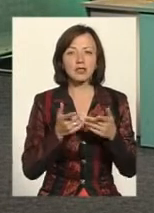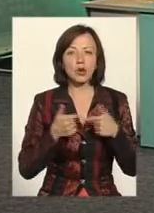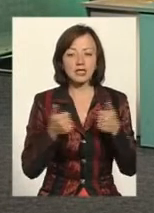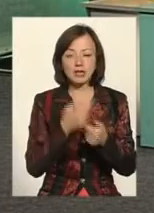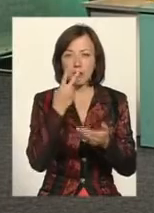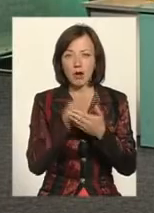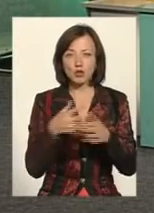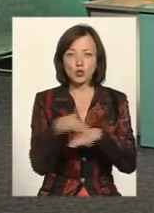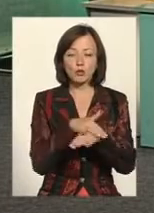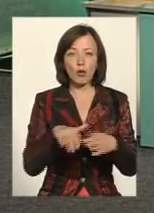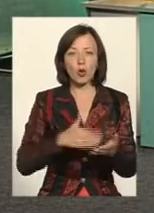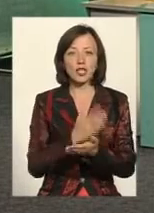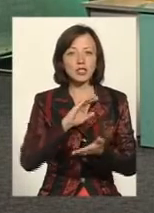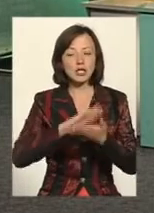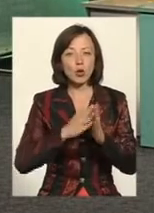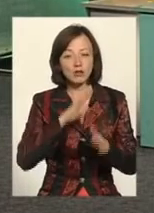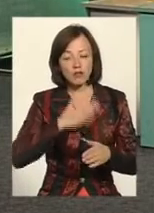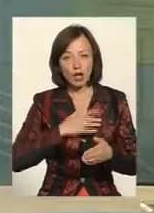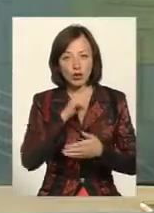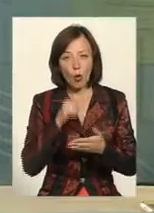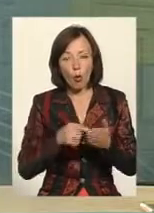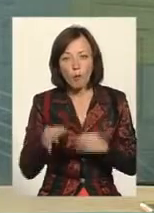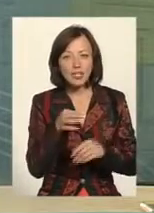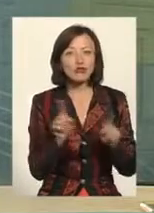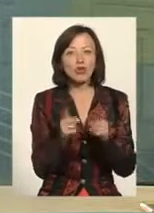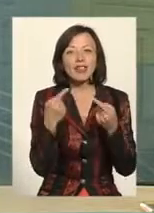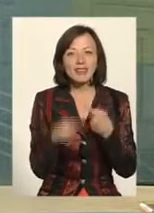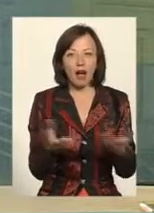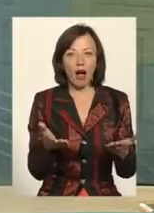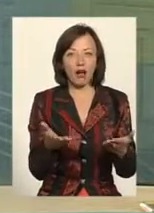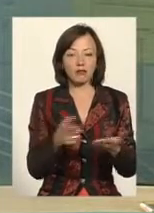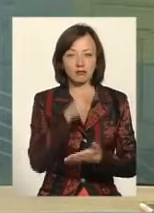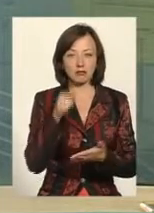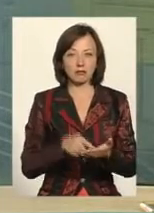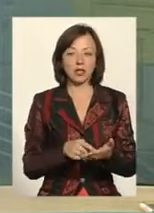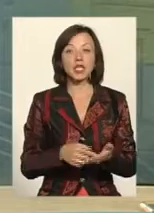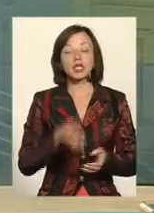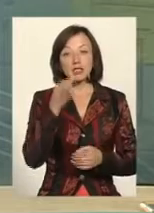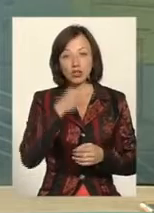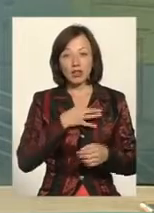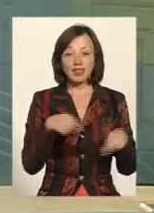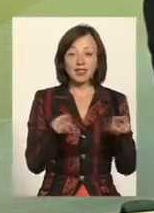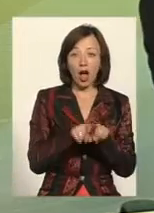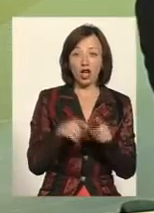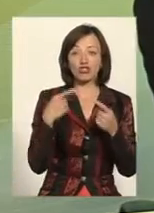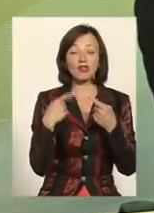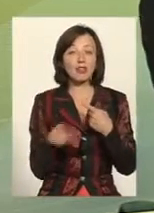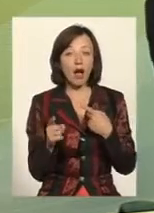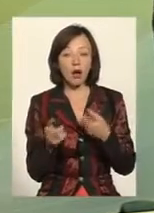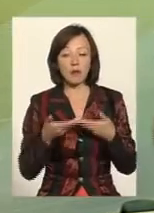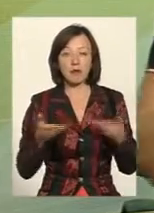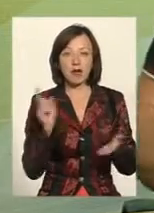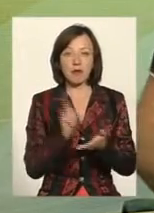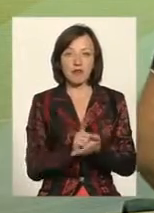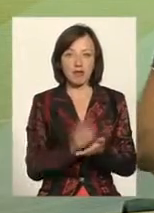бачите суспільно-політичну ситуацію у нашій області? І що не ну, так? Добре, добре, дивіться. Ну, для того, щоб щось сказати, що так чи не так, ми повинні